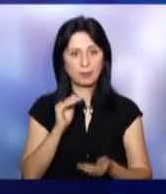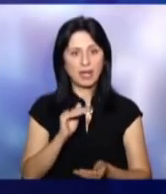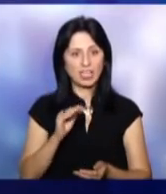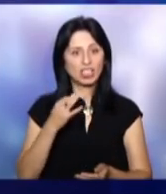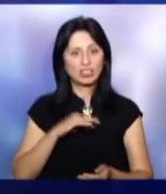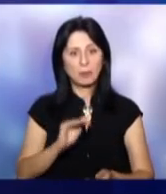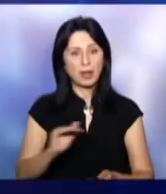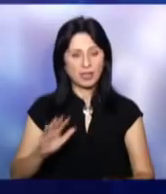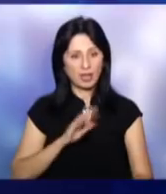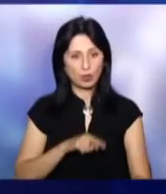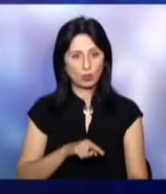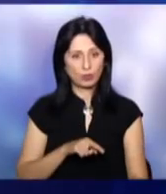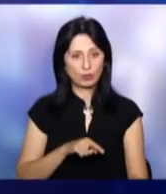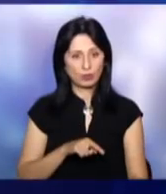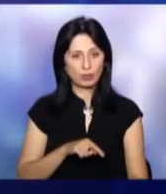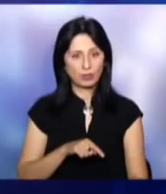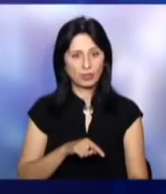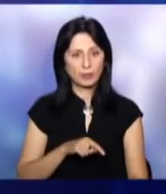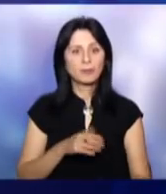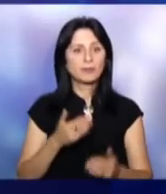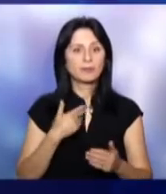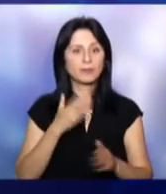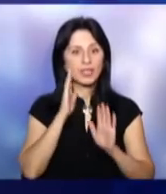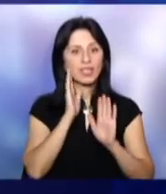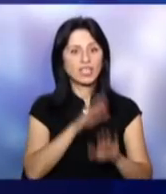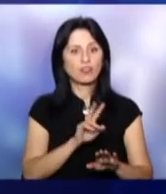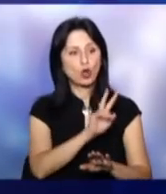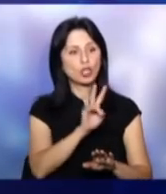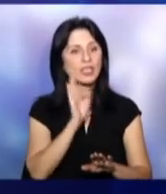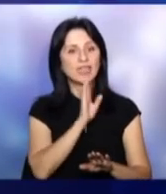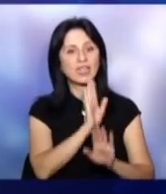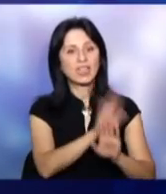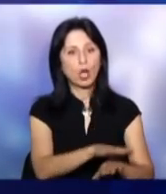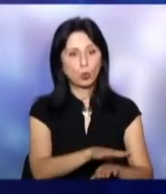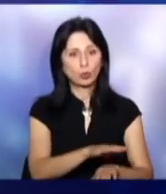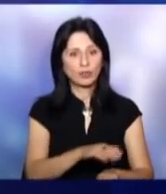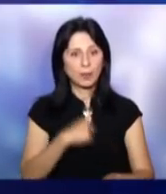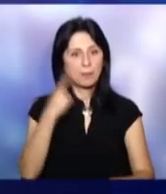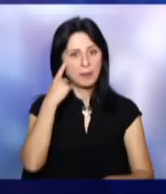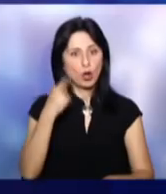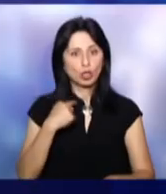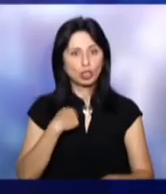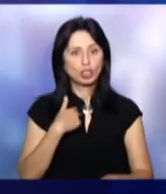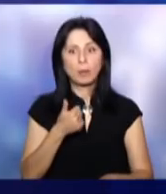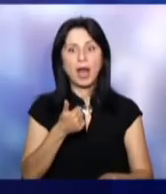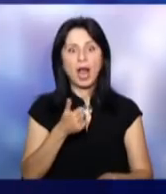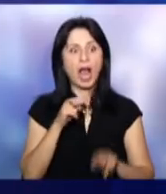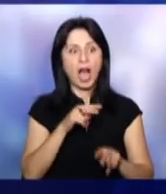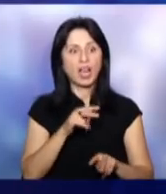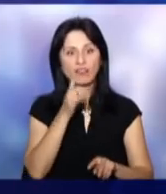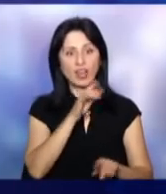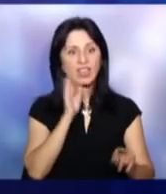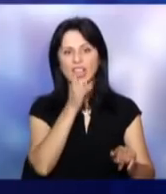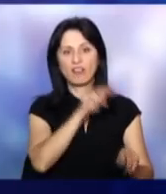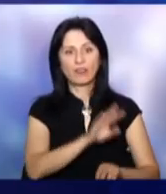პატარები შვილები და დაუშვათ დაუტოვებდი 2 საათი დედა ჩემს. Მეგონა რომ ჩემზე კარგად არავინ არ იცის რა